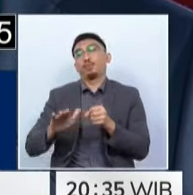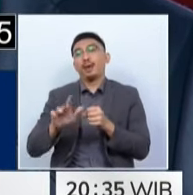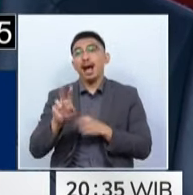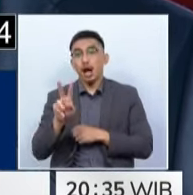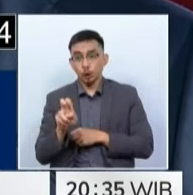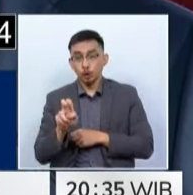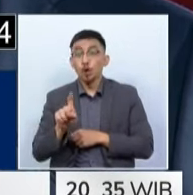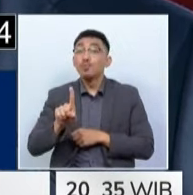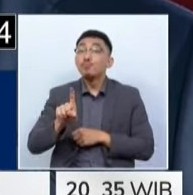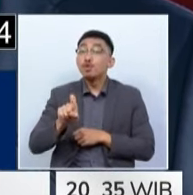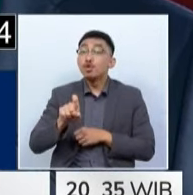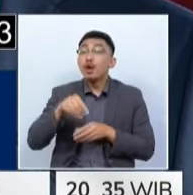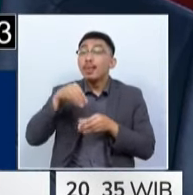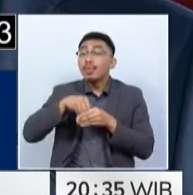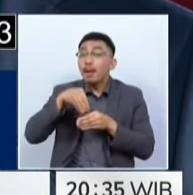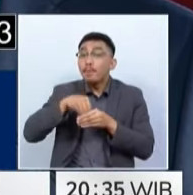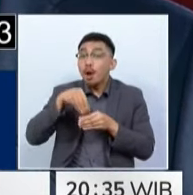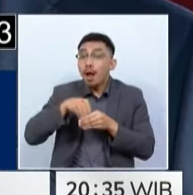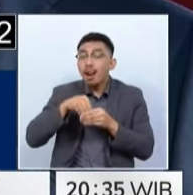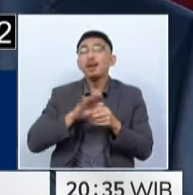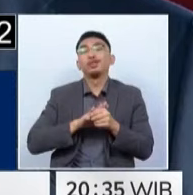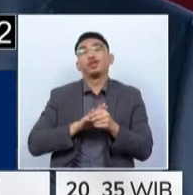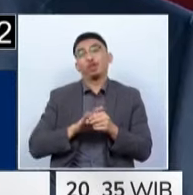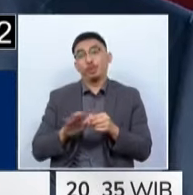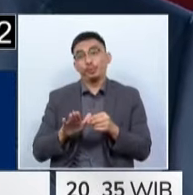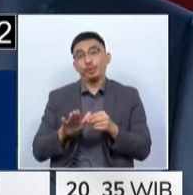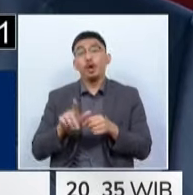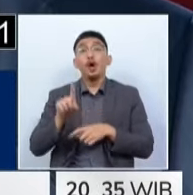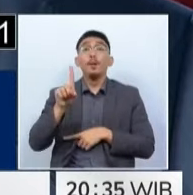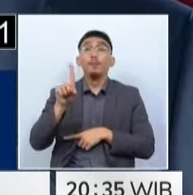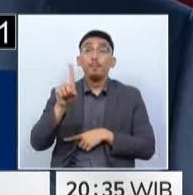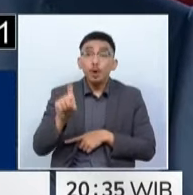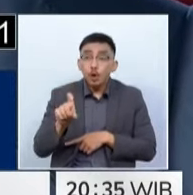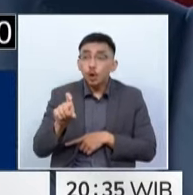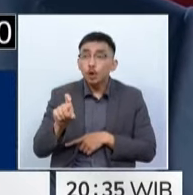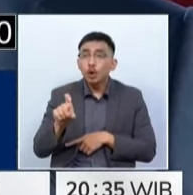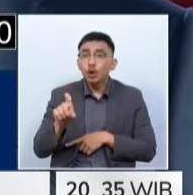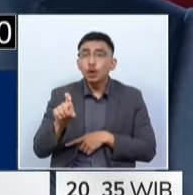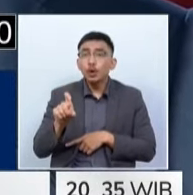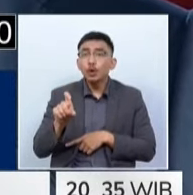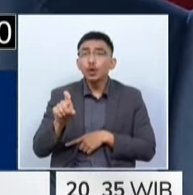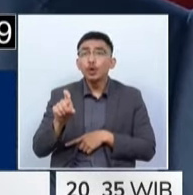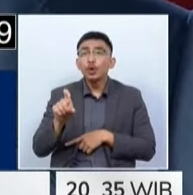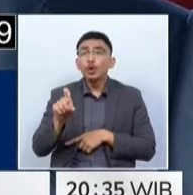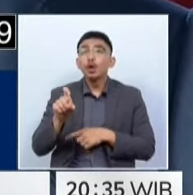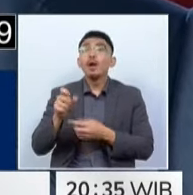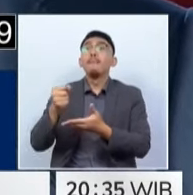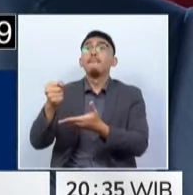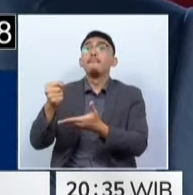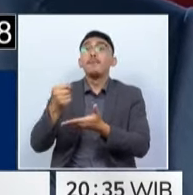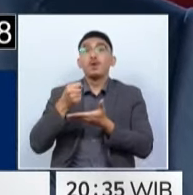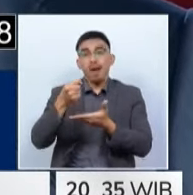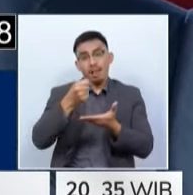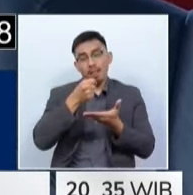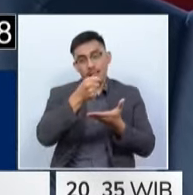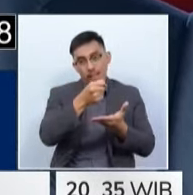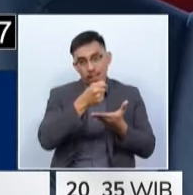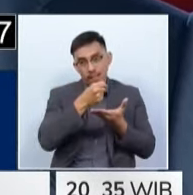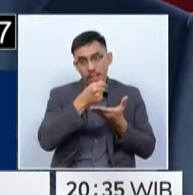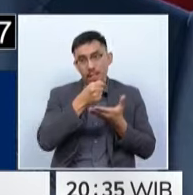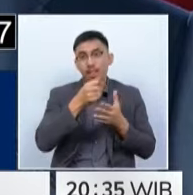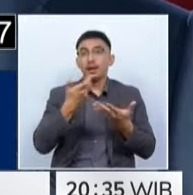tabungan yang cukup kita harus punya Sovereign wealth fund yang cukup untuk itu kita harus punya